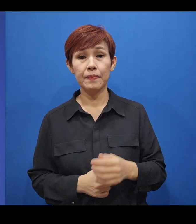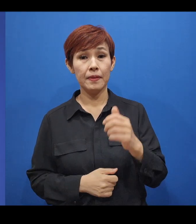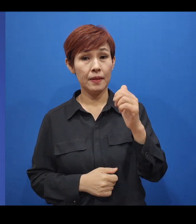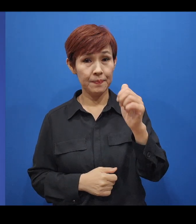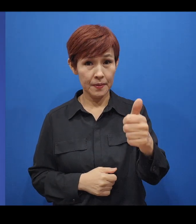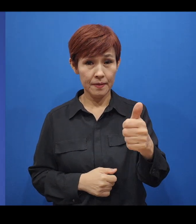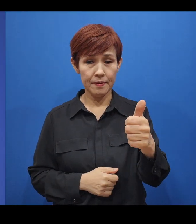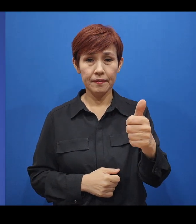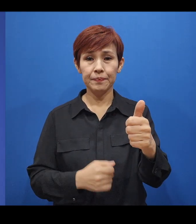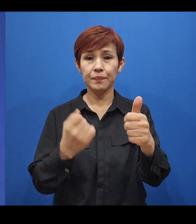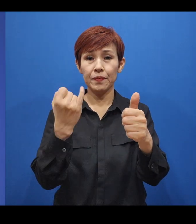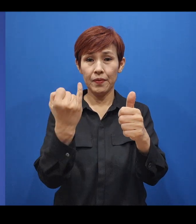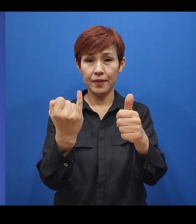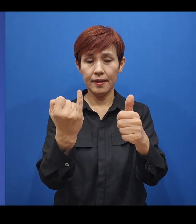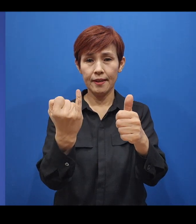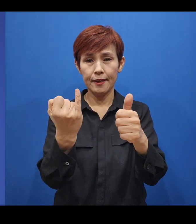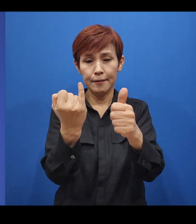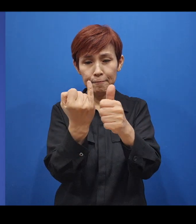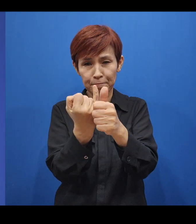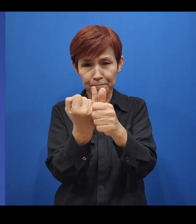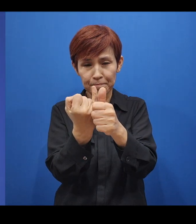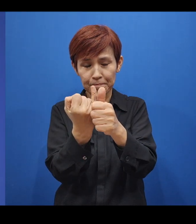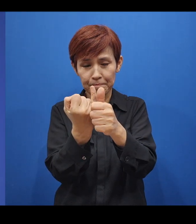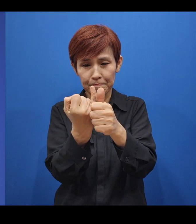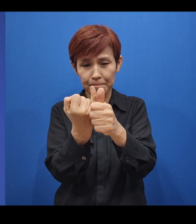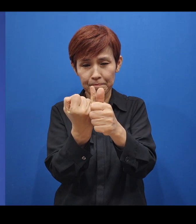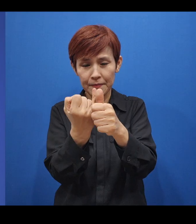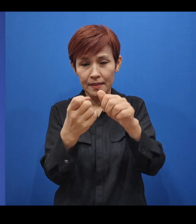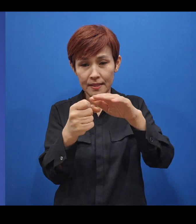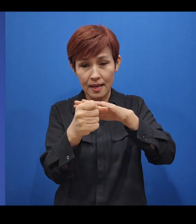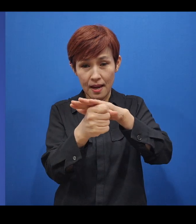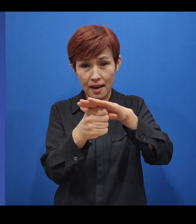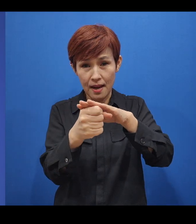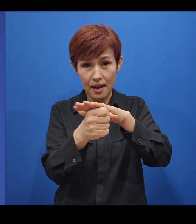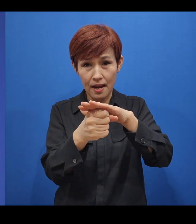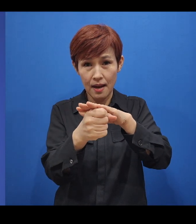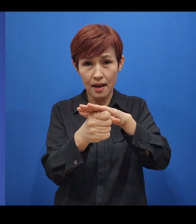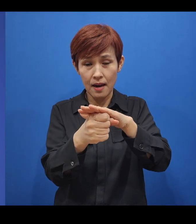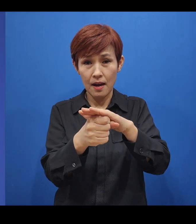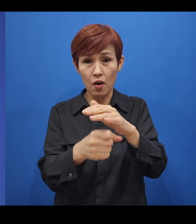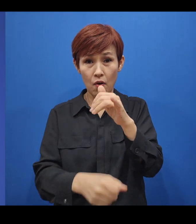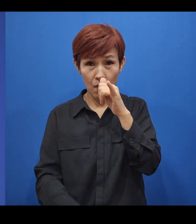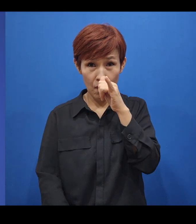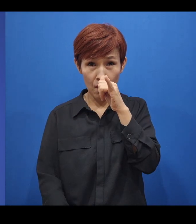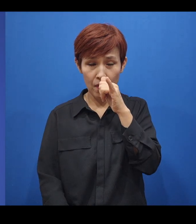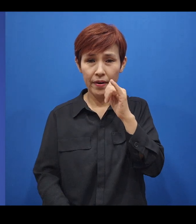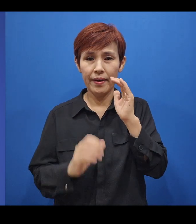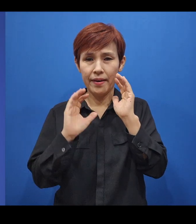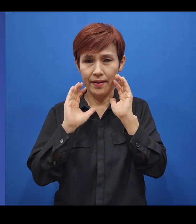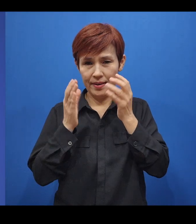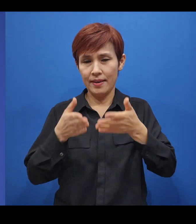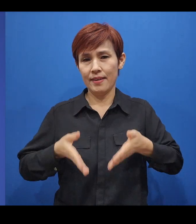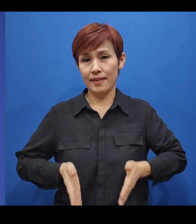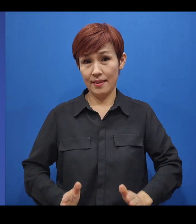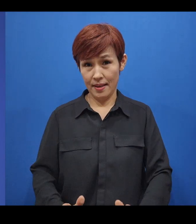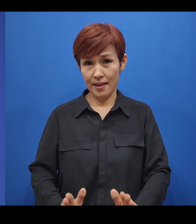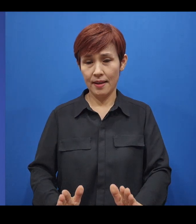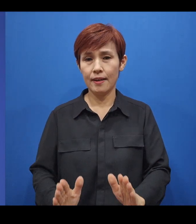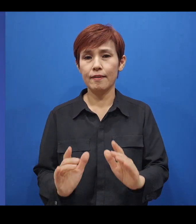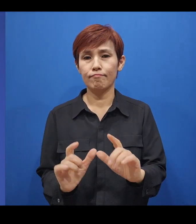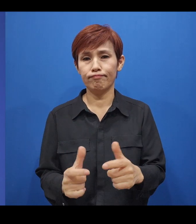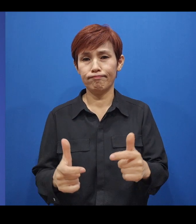다르신데 완전히 사랑하신 것처럼 이 모양대로 사람을 남자와 여자로